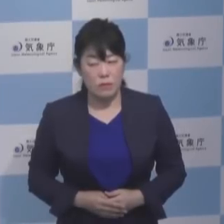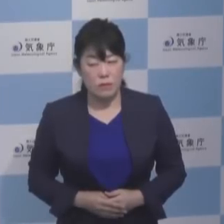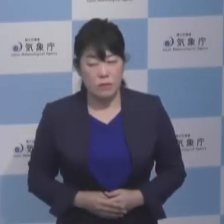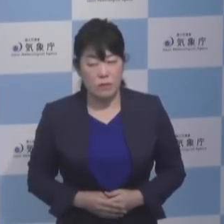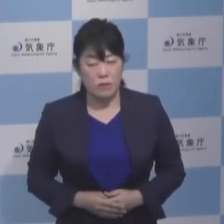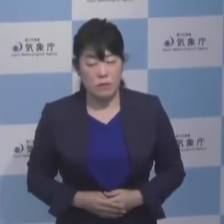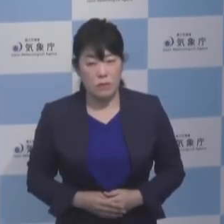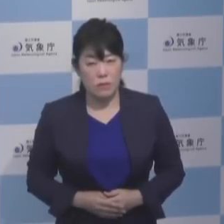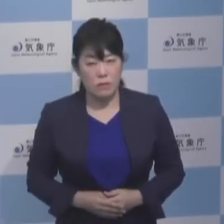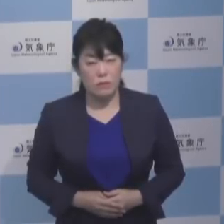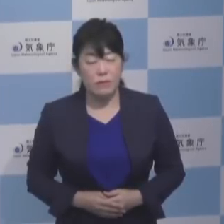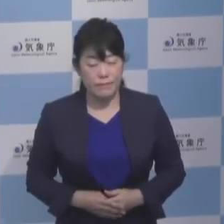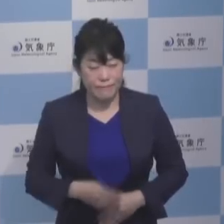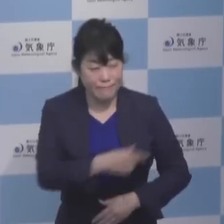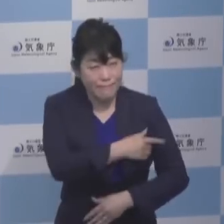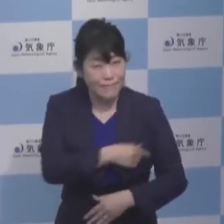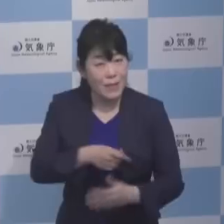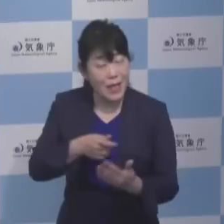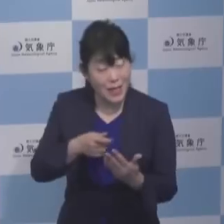すみません、これで会見は、